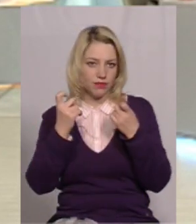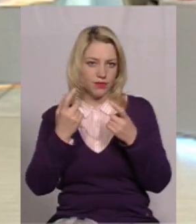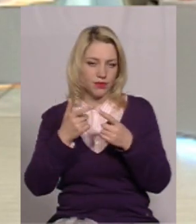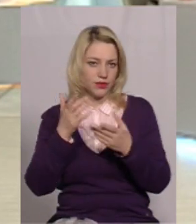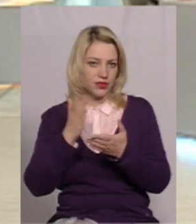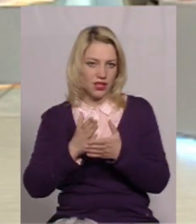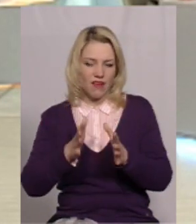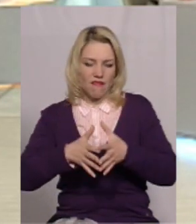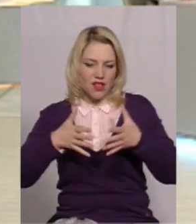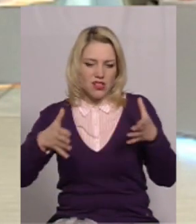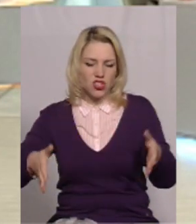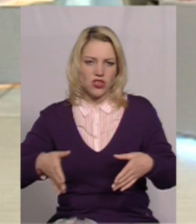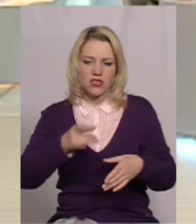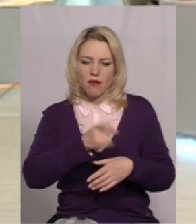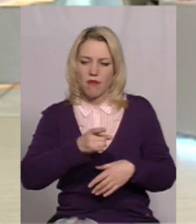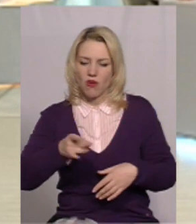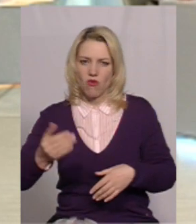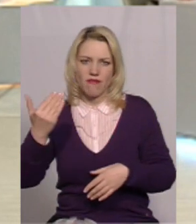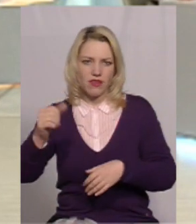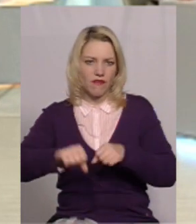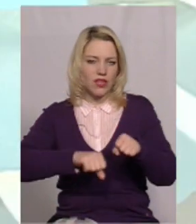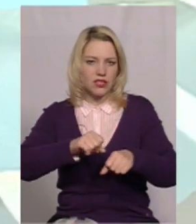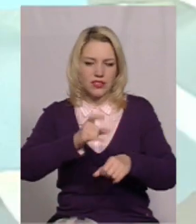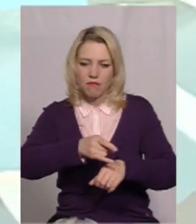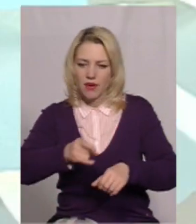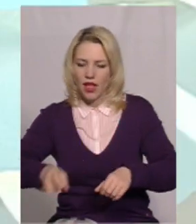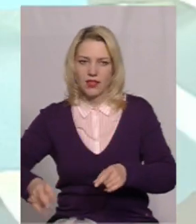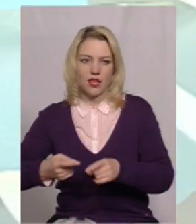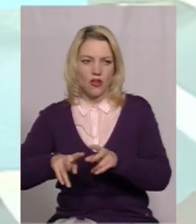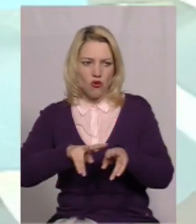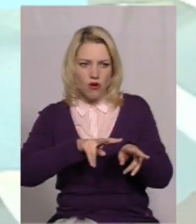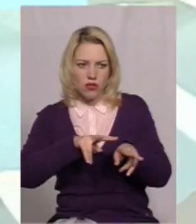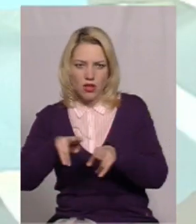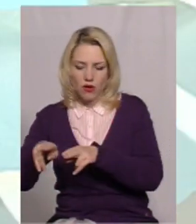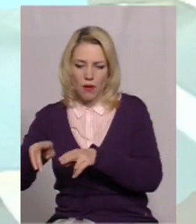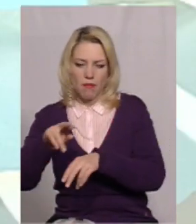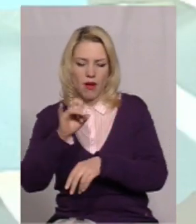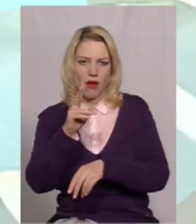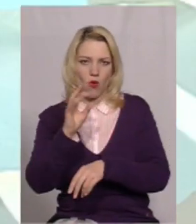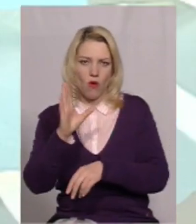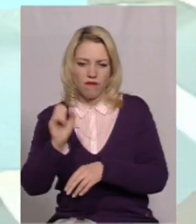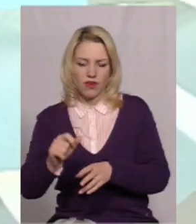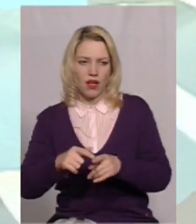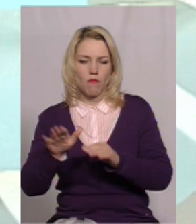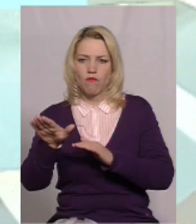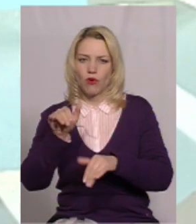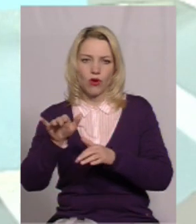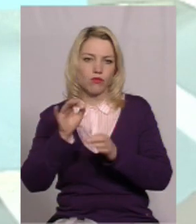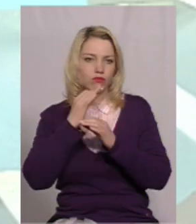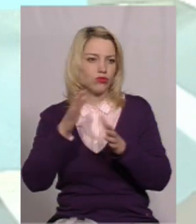займаються, величезні парковки, їхні велосипеди, тобто однаковісінькі парковки прокатні в